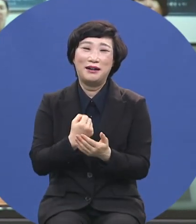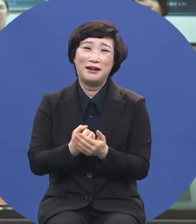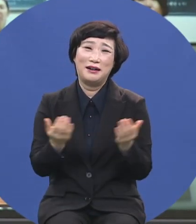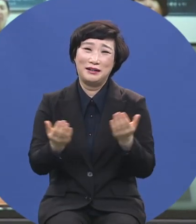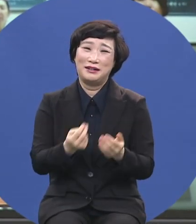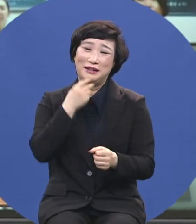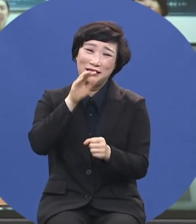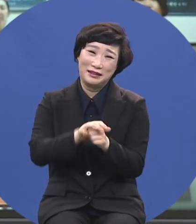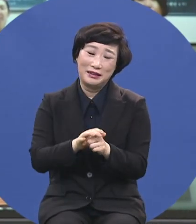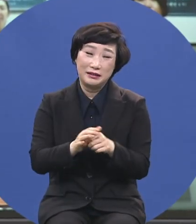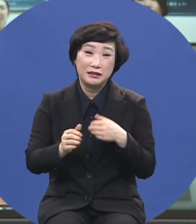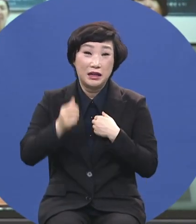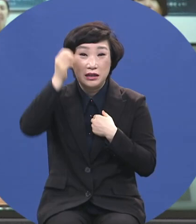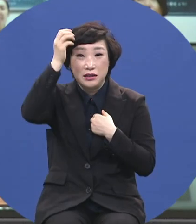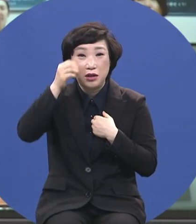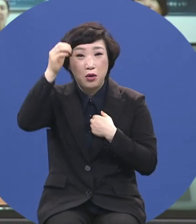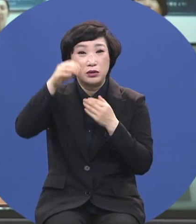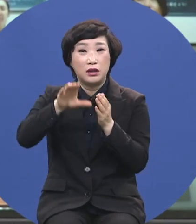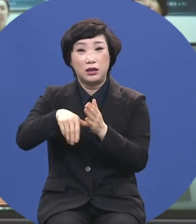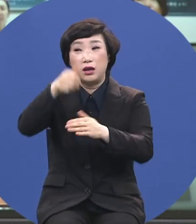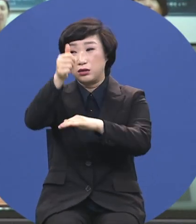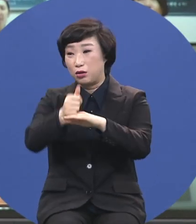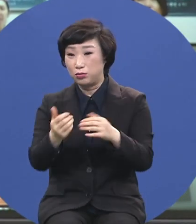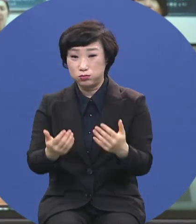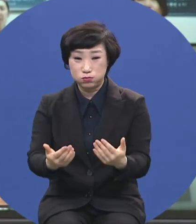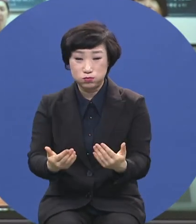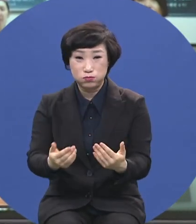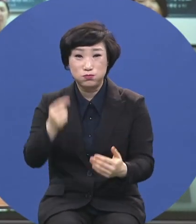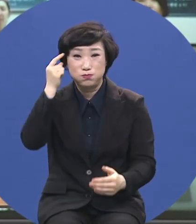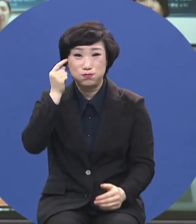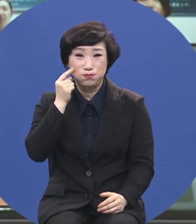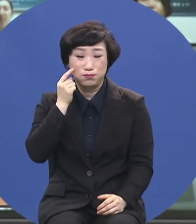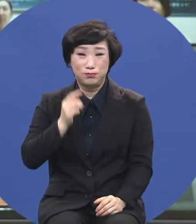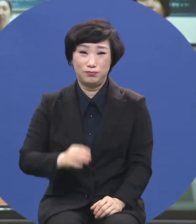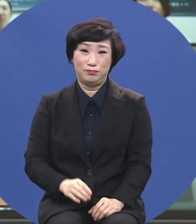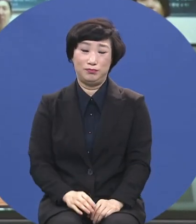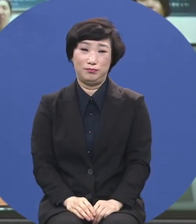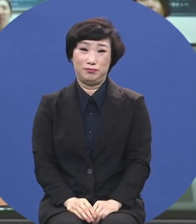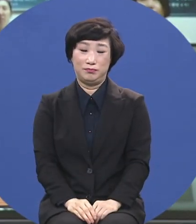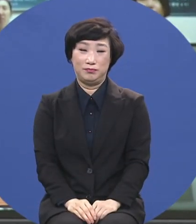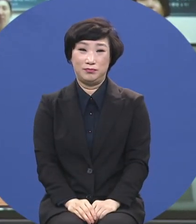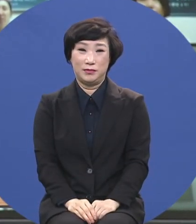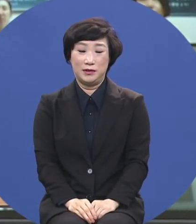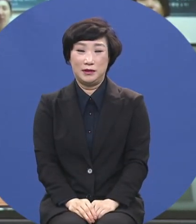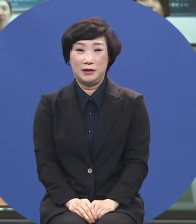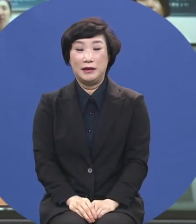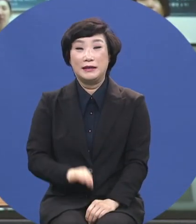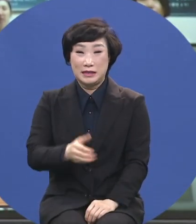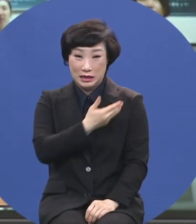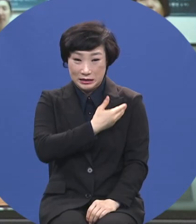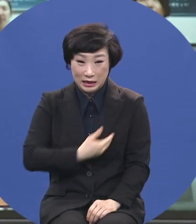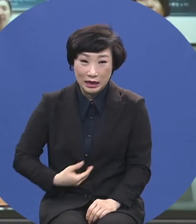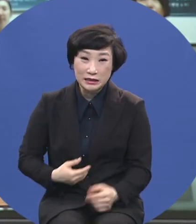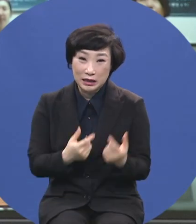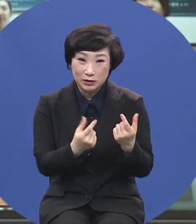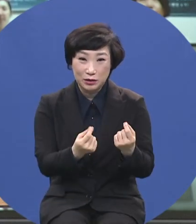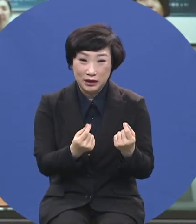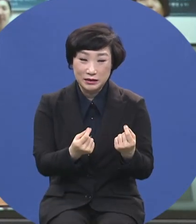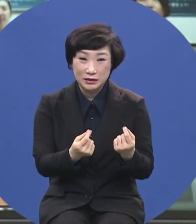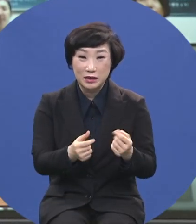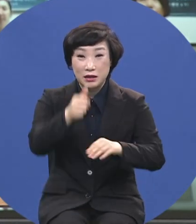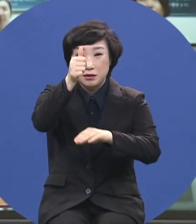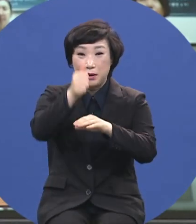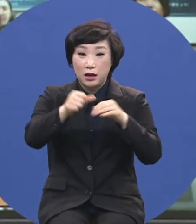어떠며 내 영혼의 결과가 어떻게 되겠는가 판단할 때 제자와 같이